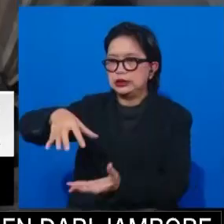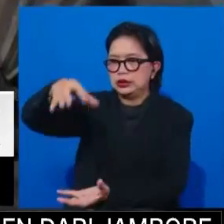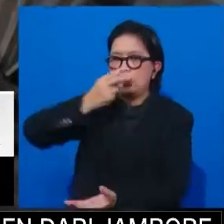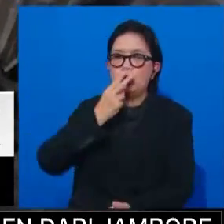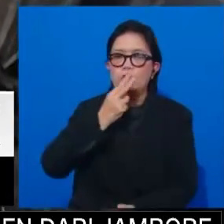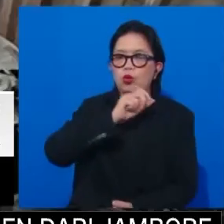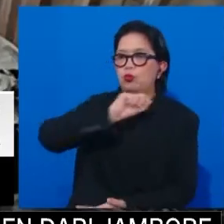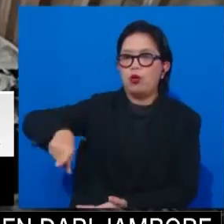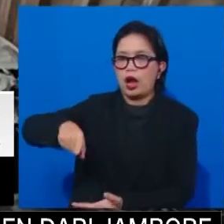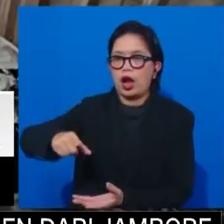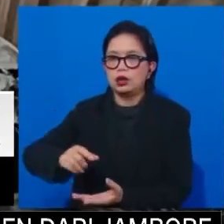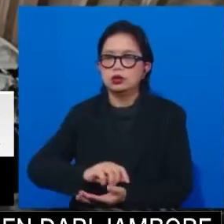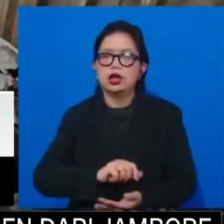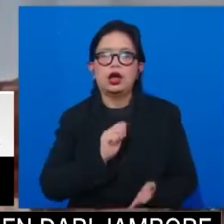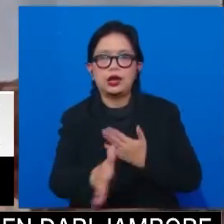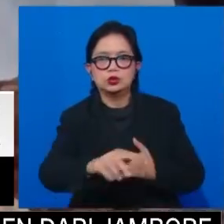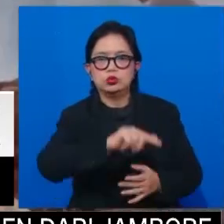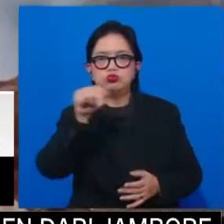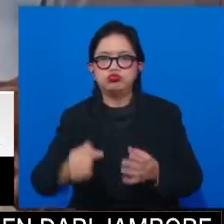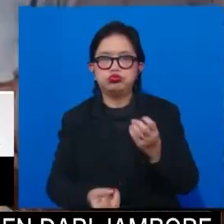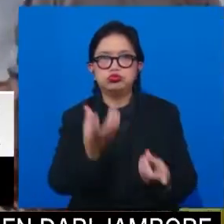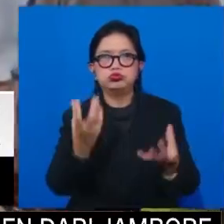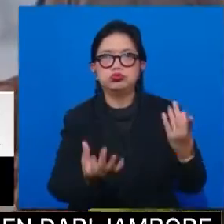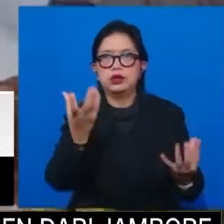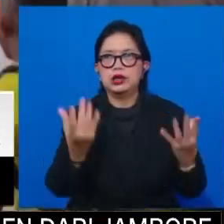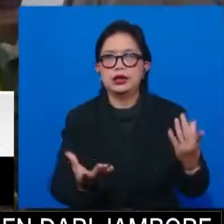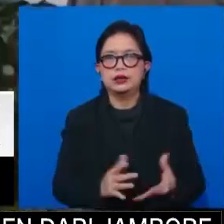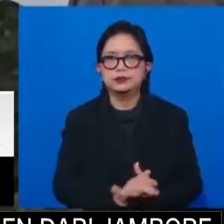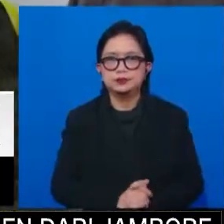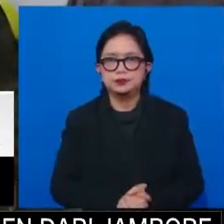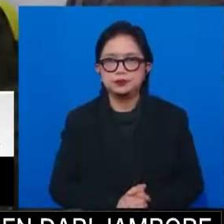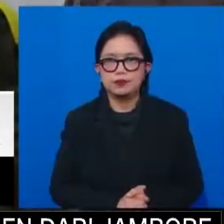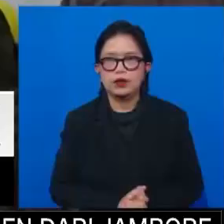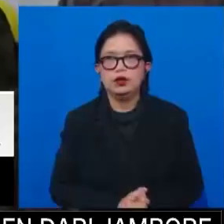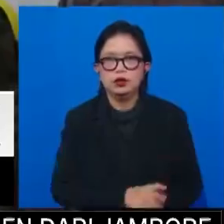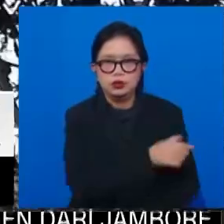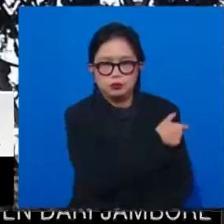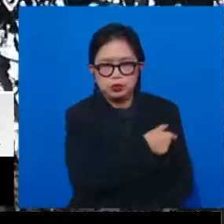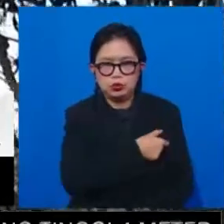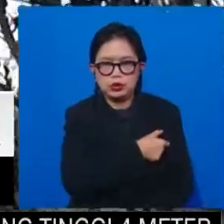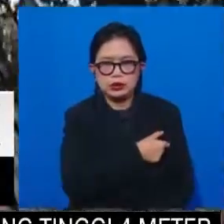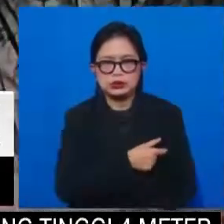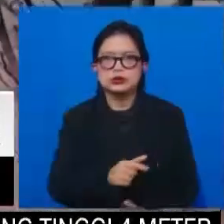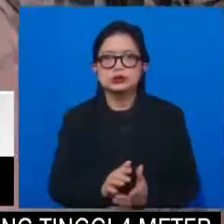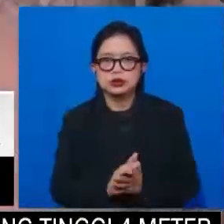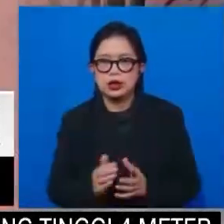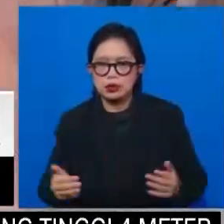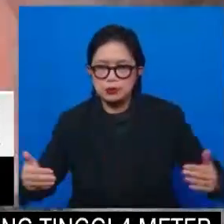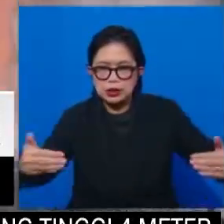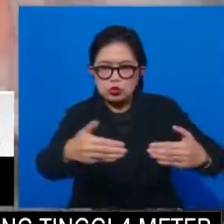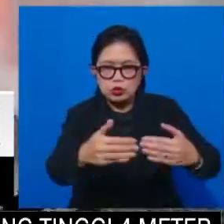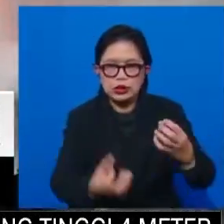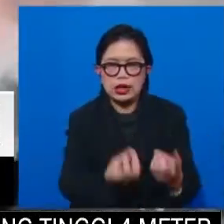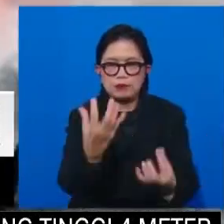dalam gudang rongsokan. 4 unit mobil pemadam kebakaran berhasil menghalau api agar tidak merambat ke bangunan lain. Api